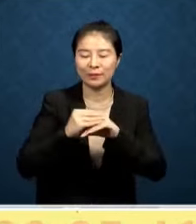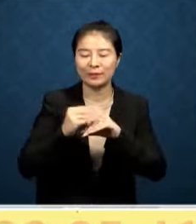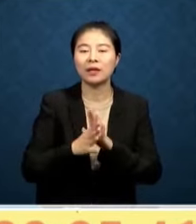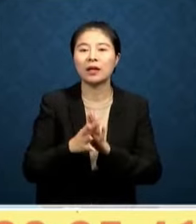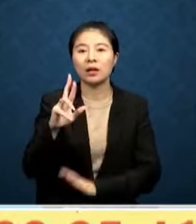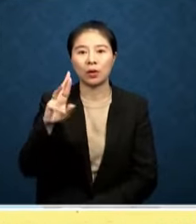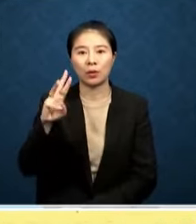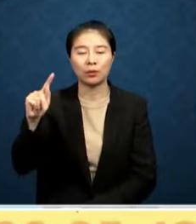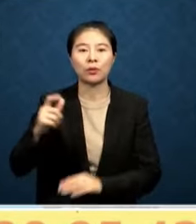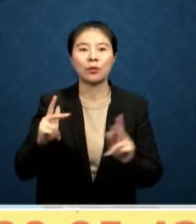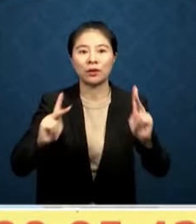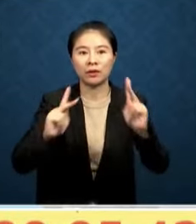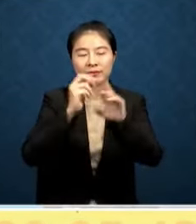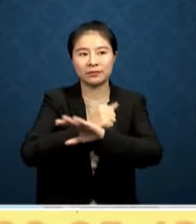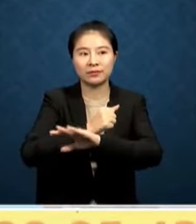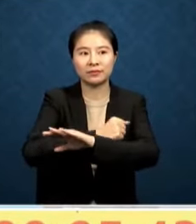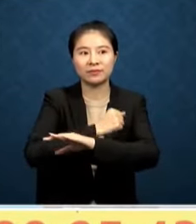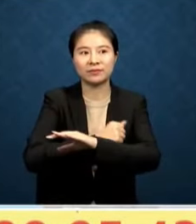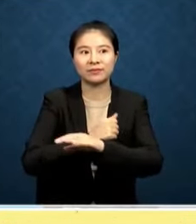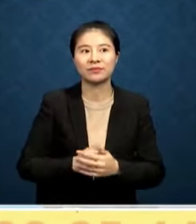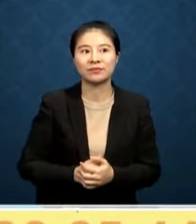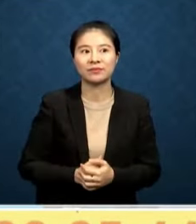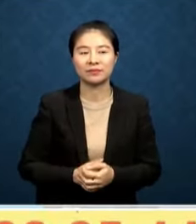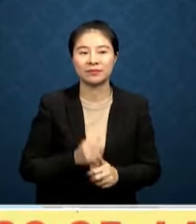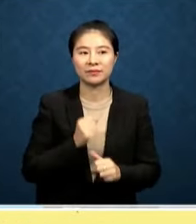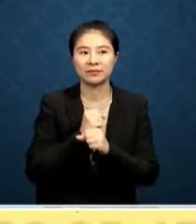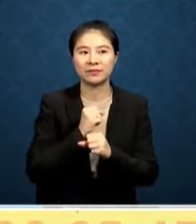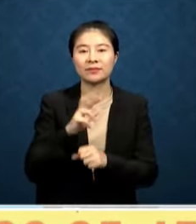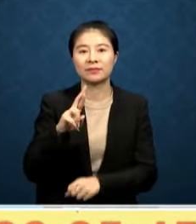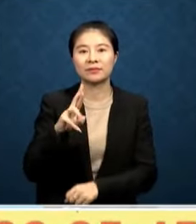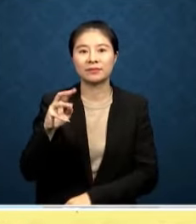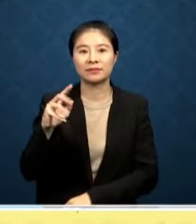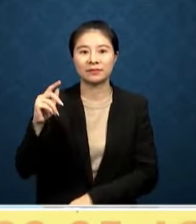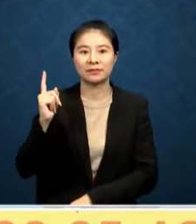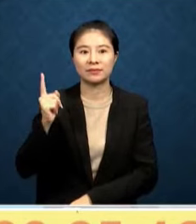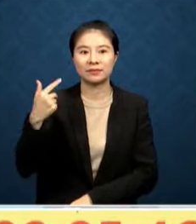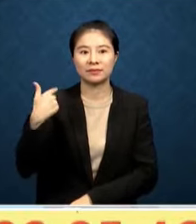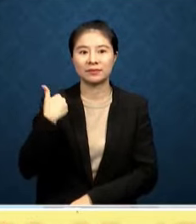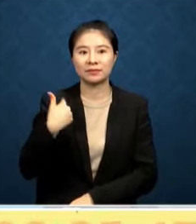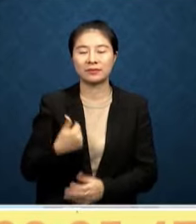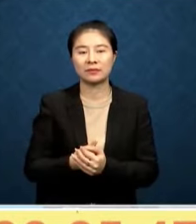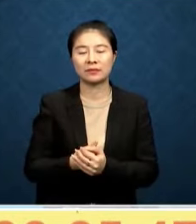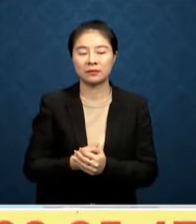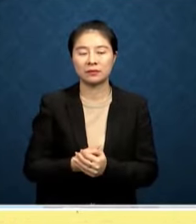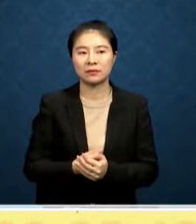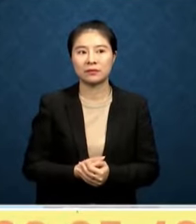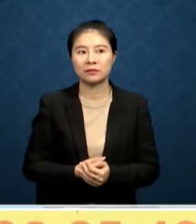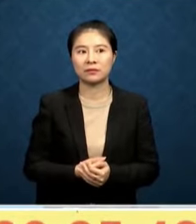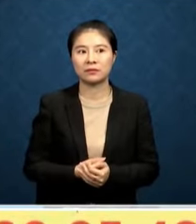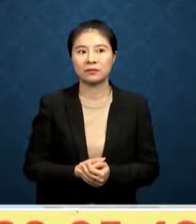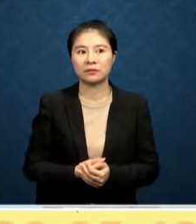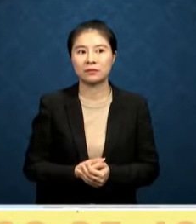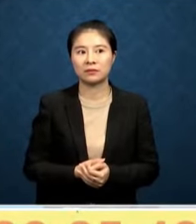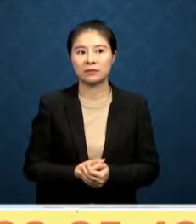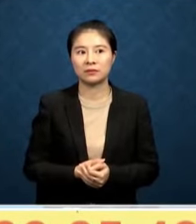ตรีแล้วก็ประเด็นสำคัญที่สุดนะฮะผมคิดว่าท่านรัฐมนตรีต้องอาจจะต้องเผชิญหน้านะครับกับเรื่อง